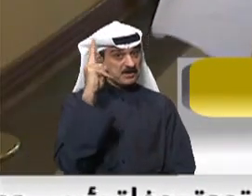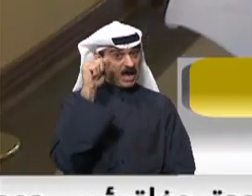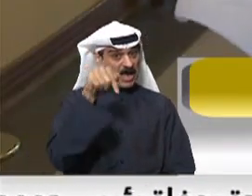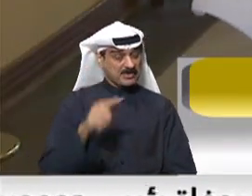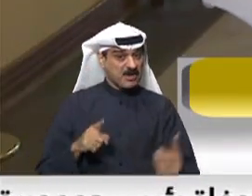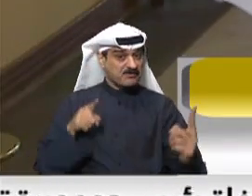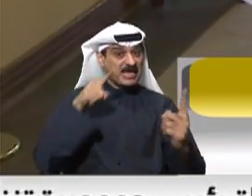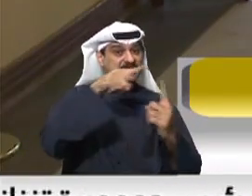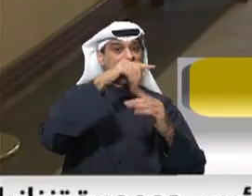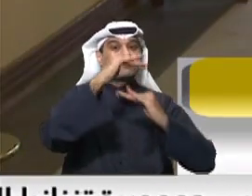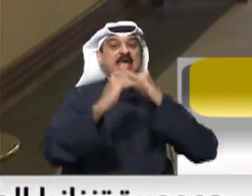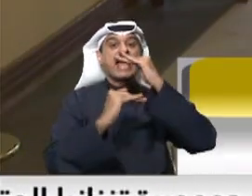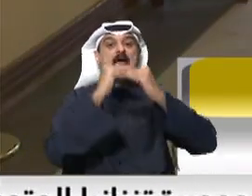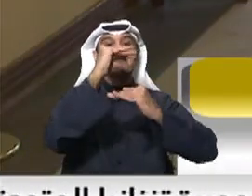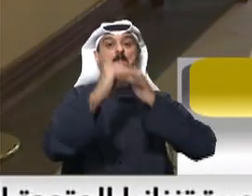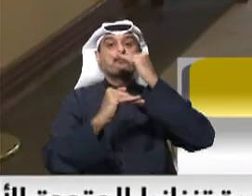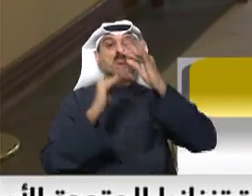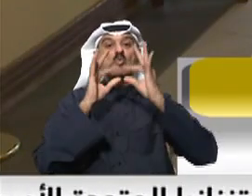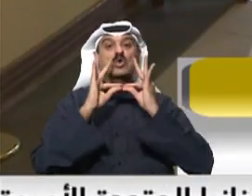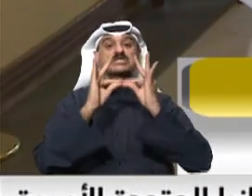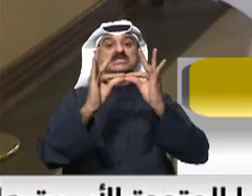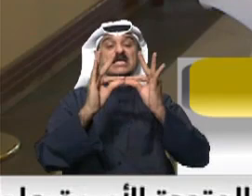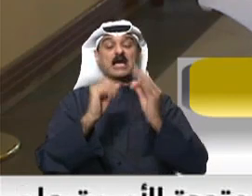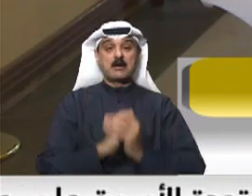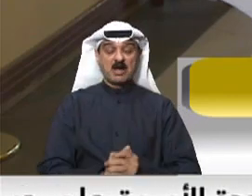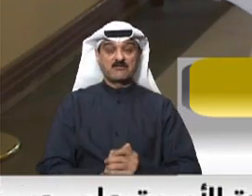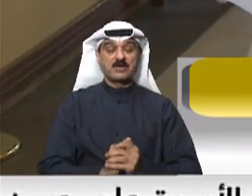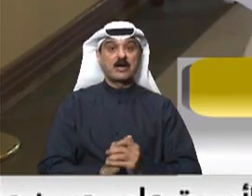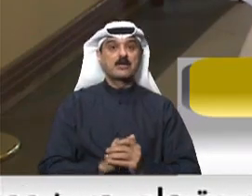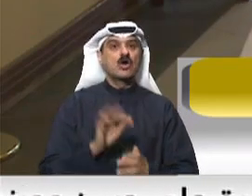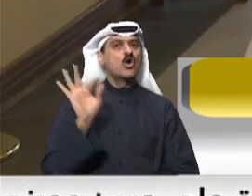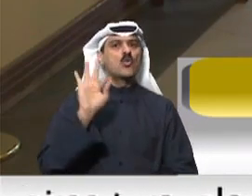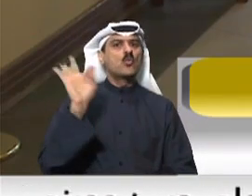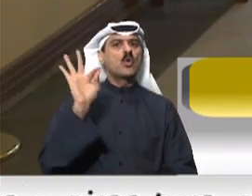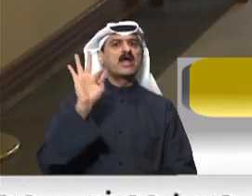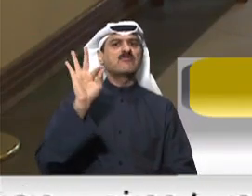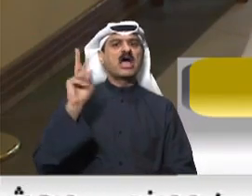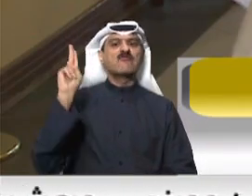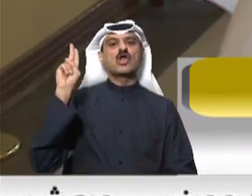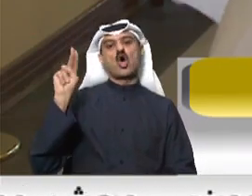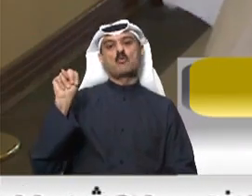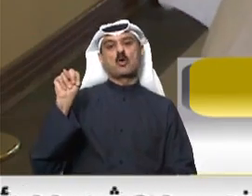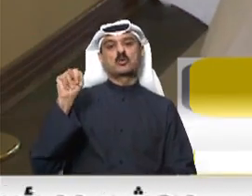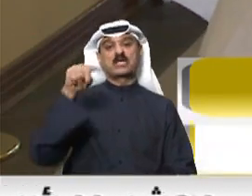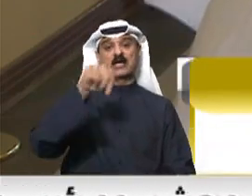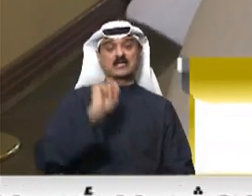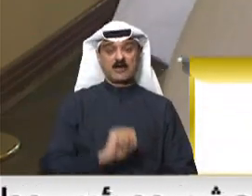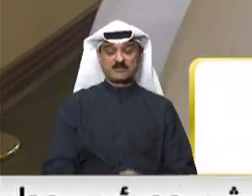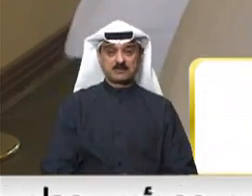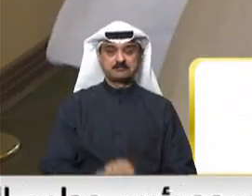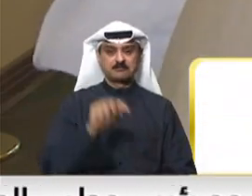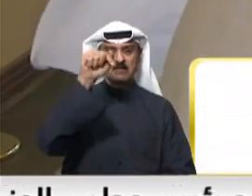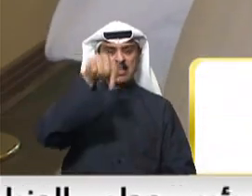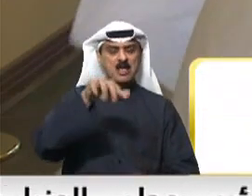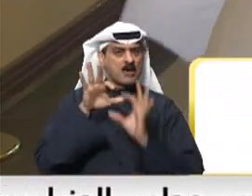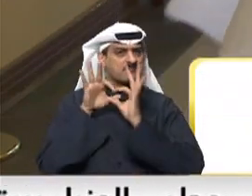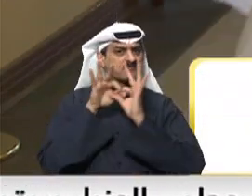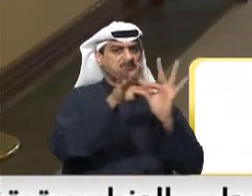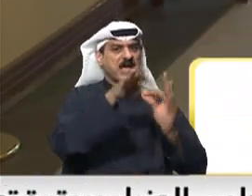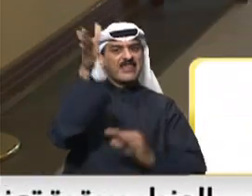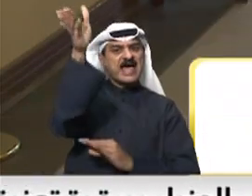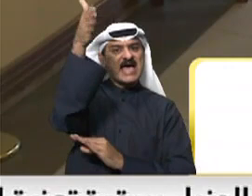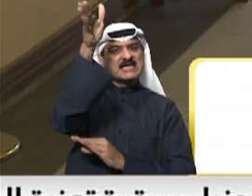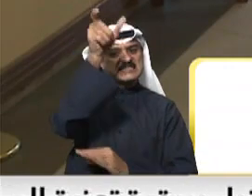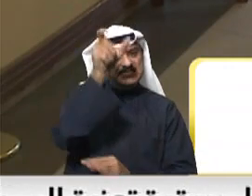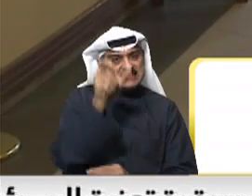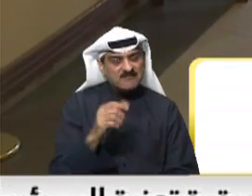التنمية المستدامة 17 اللي أقامتها الأمم المتحدة، وطبعا في خلال ربط كل سفير شاب مع